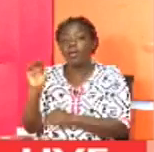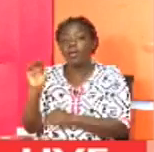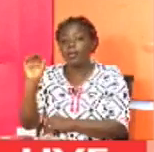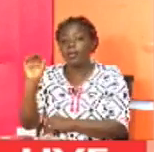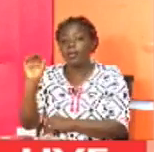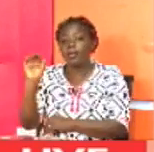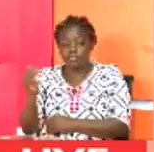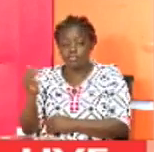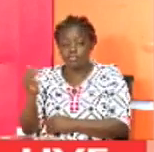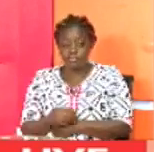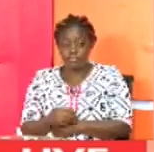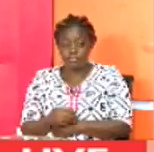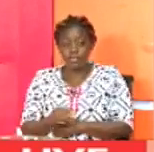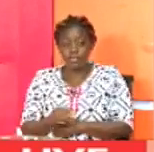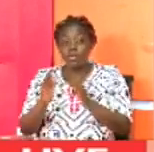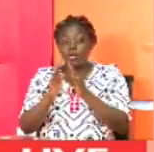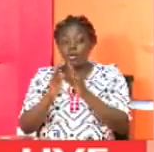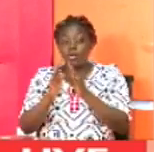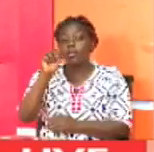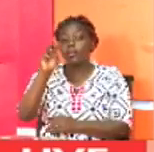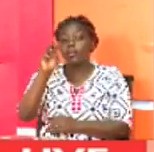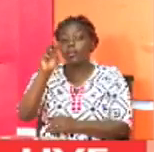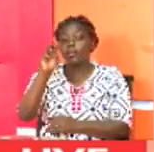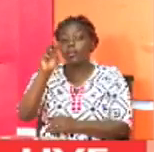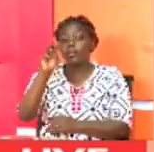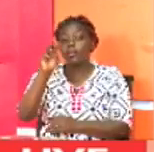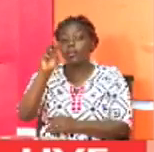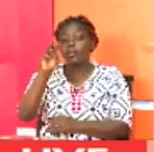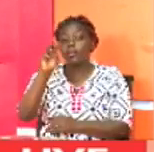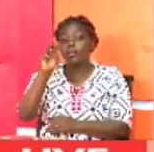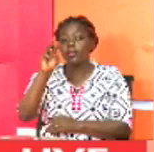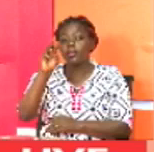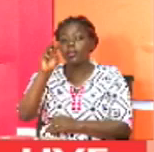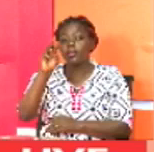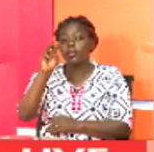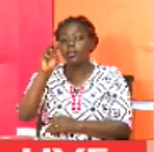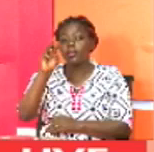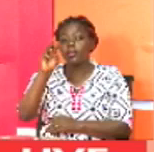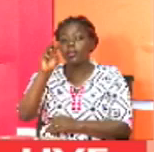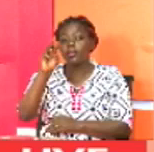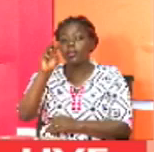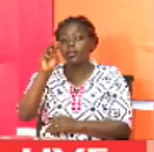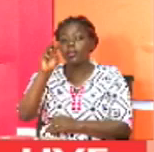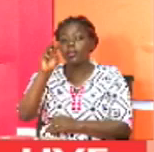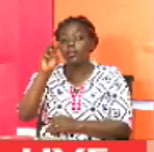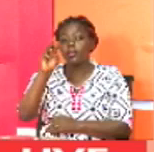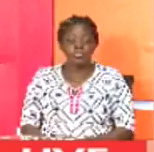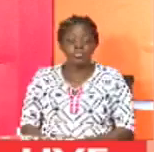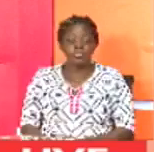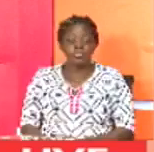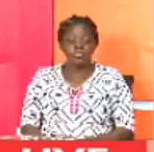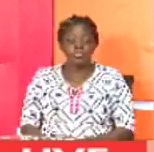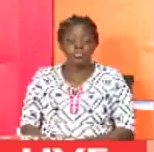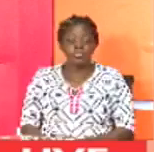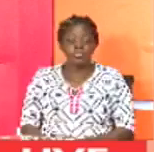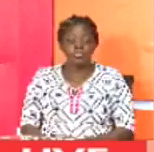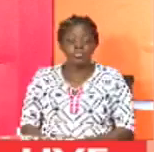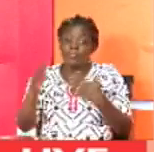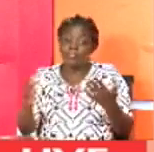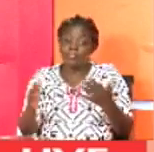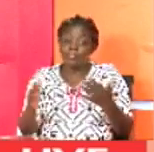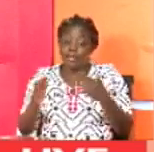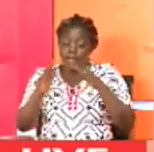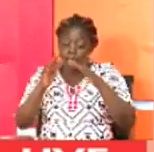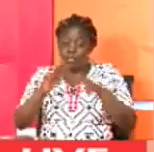eswala ya tarawe eswala y'ekiro mu ramadaan ufira lahu ma takaddama min dhambihi mpeera nnene nnyo empeera